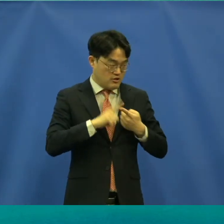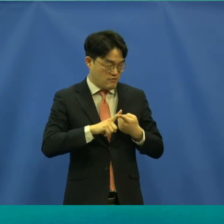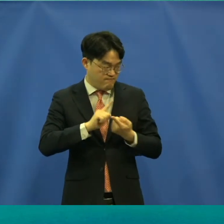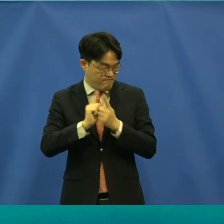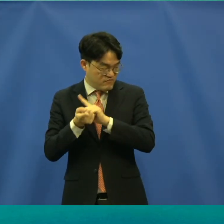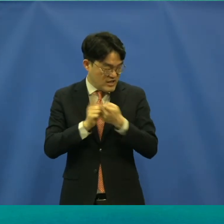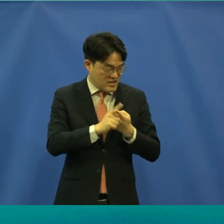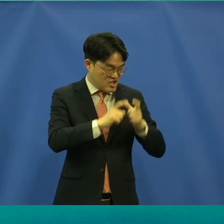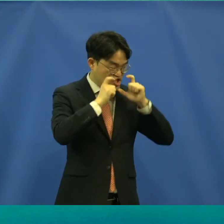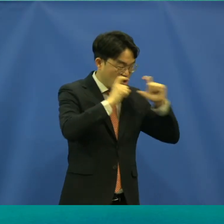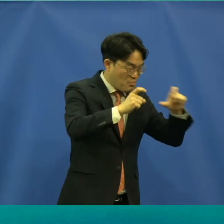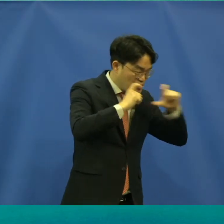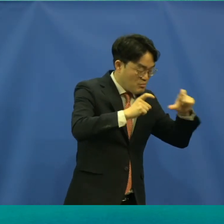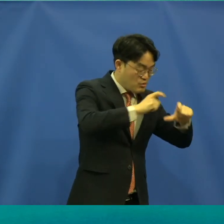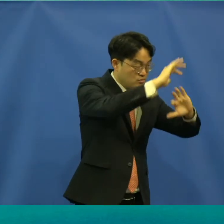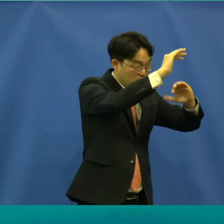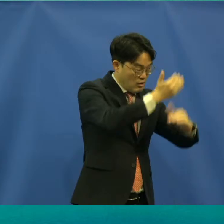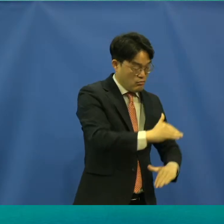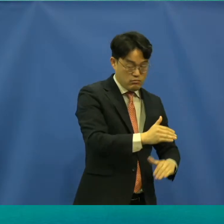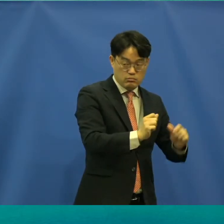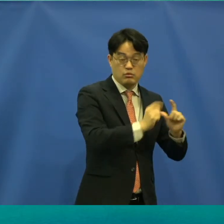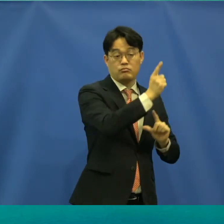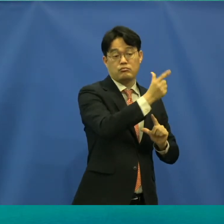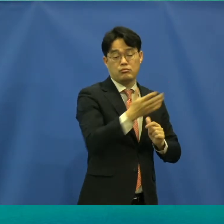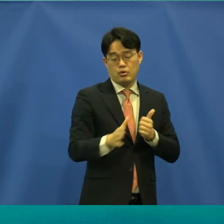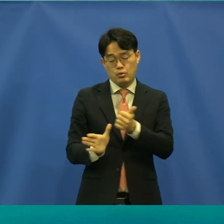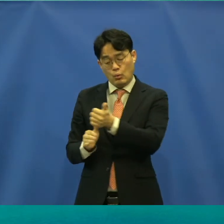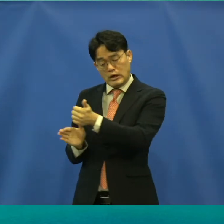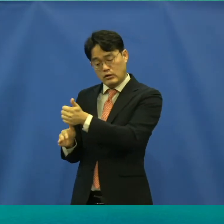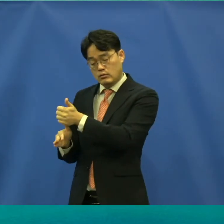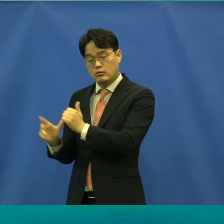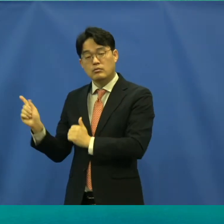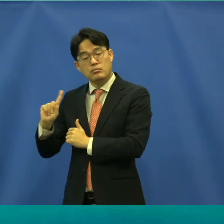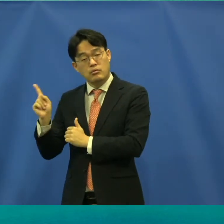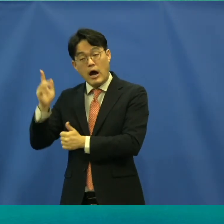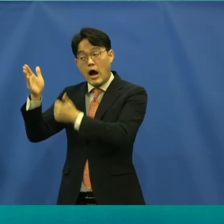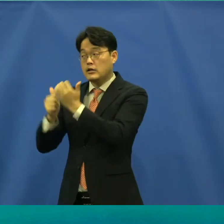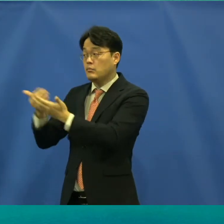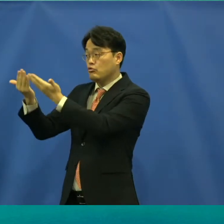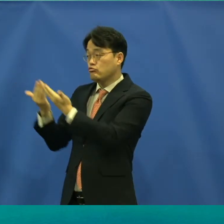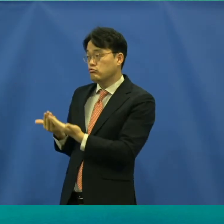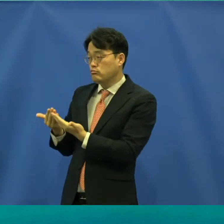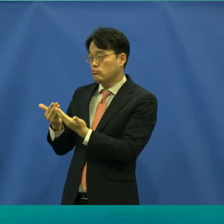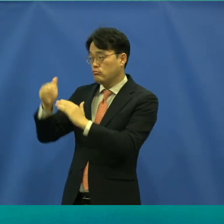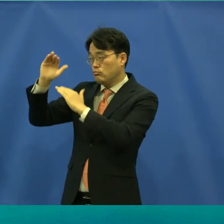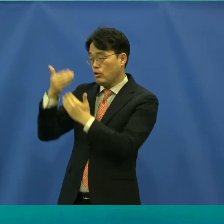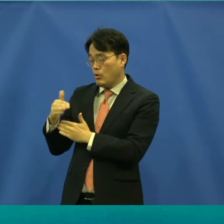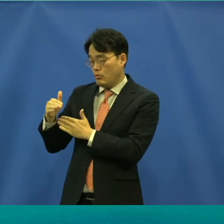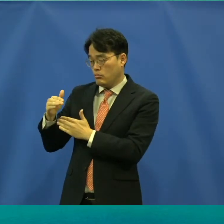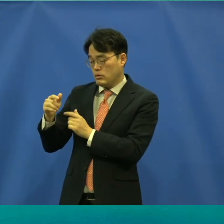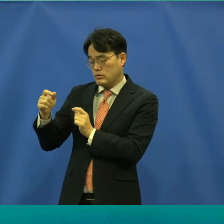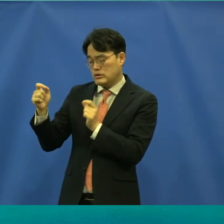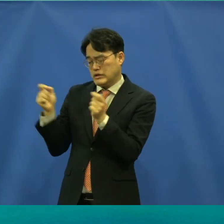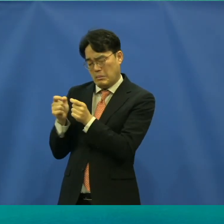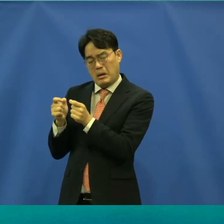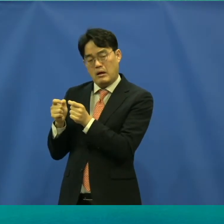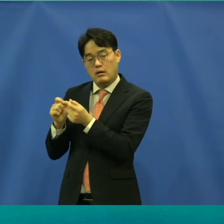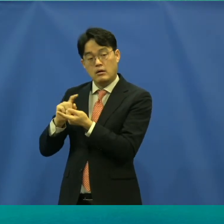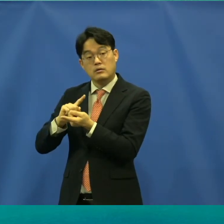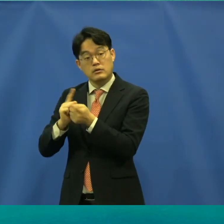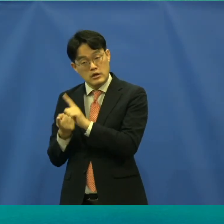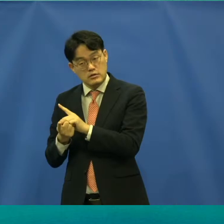그런데 서사, 이야기들이 그 요나 개인의 얘기가 굉장히 많이